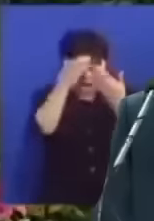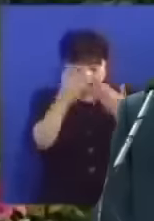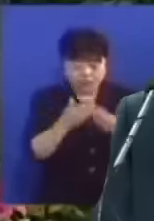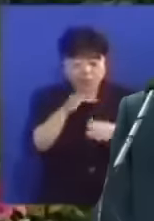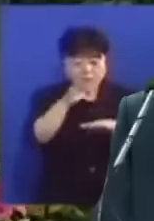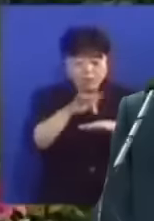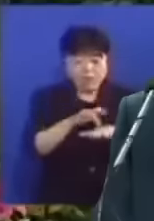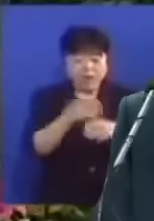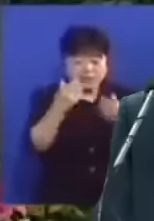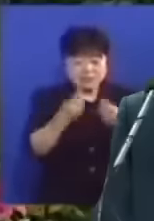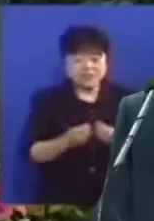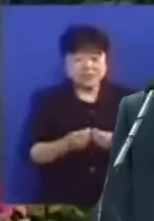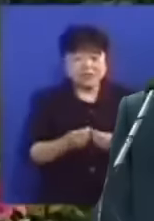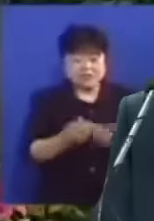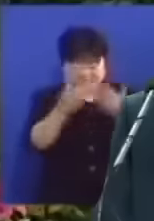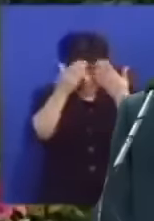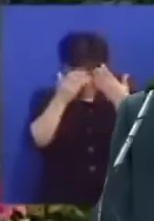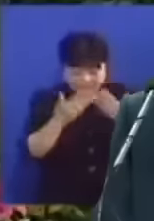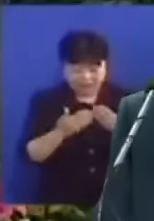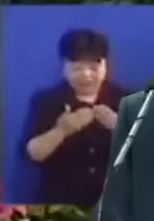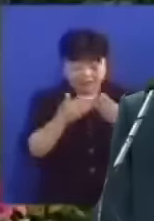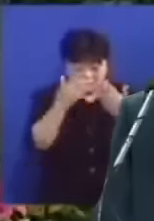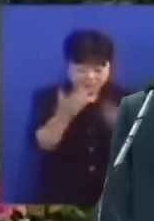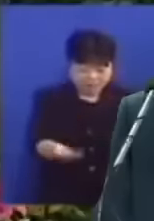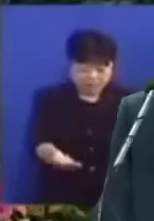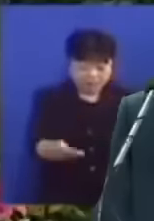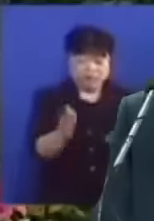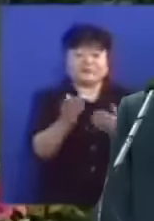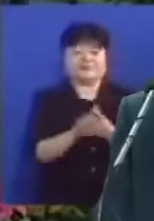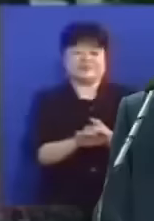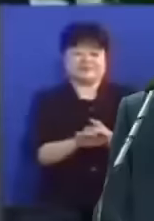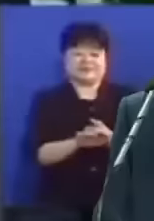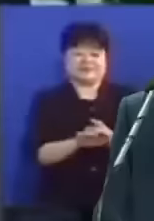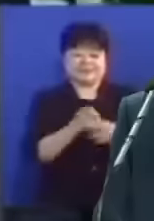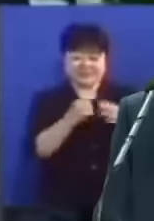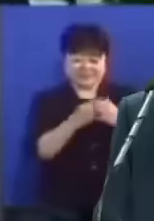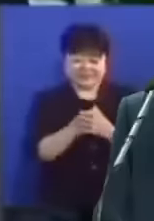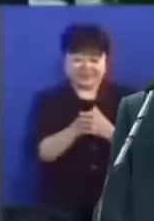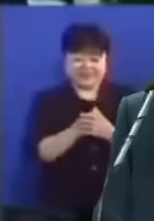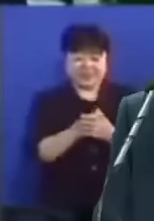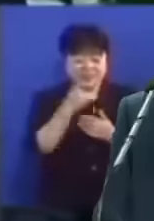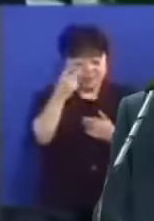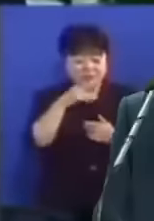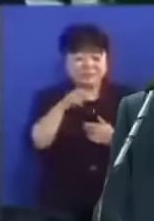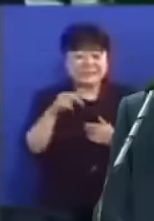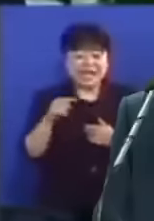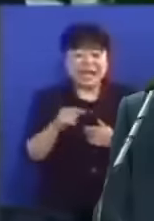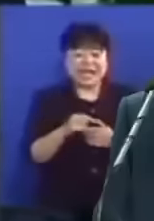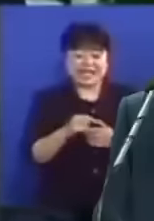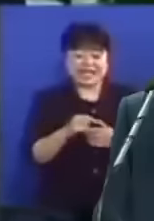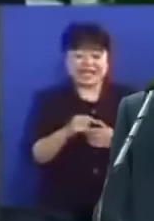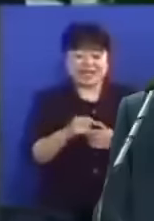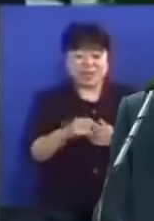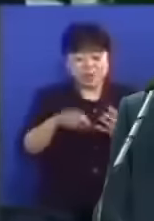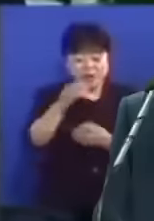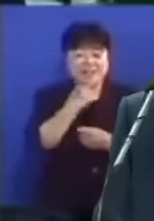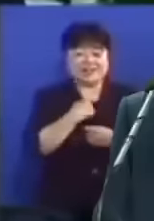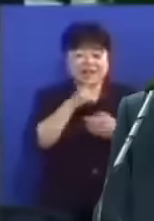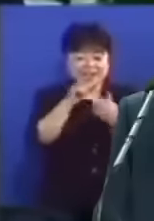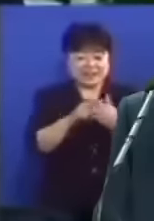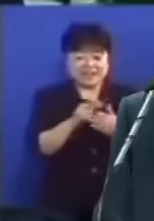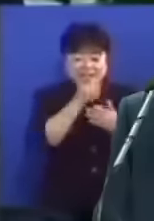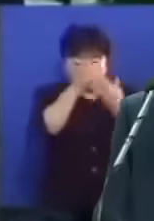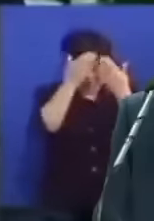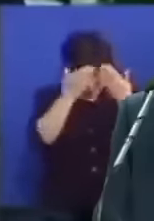감옥, 저주와 절망의 감옥, 허감의 감옥 문이 다 열린다. 그러니 바울과 실라가 환난을 당하여